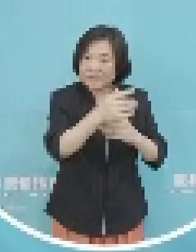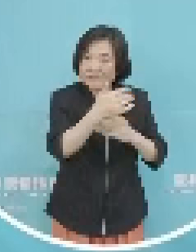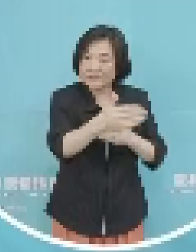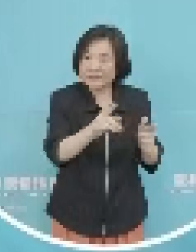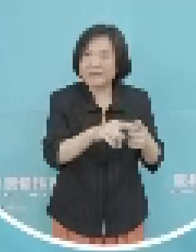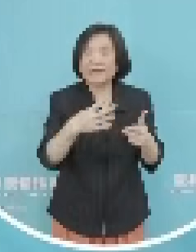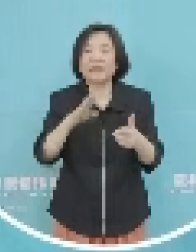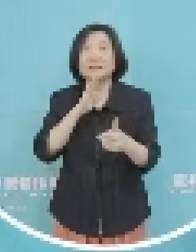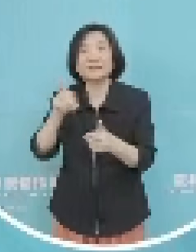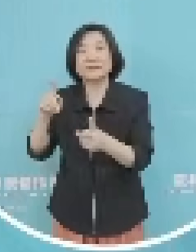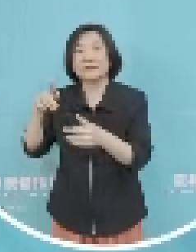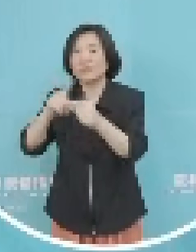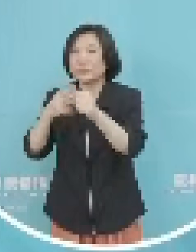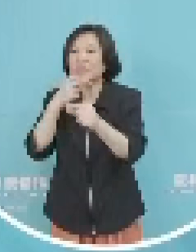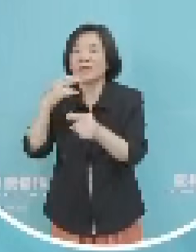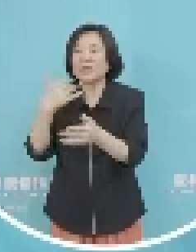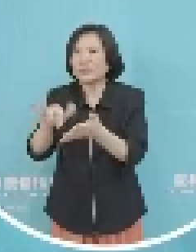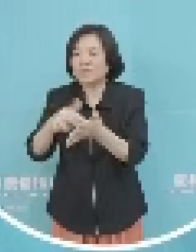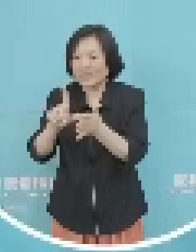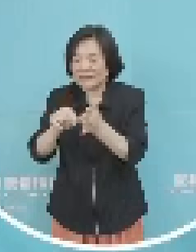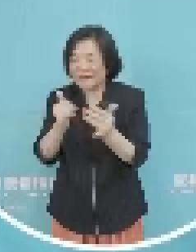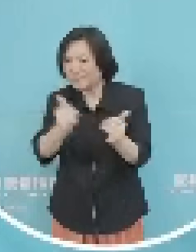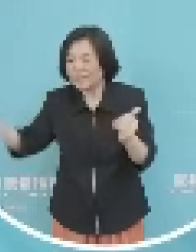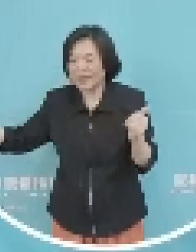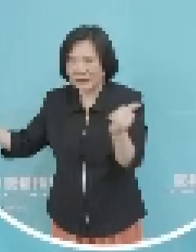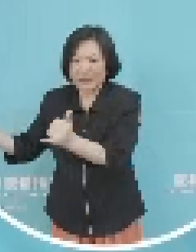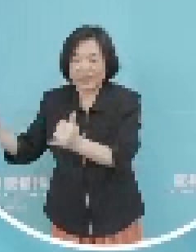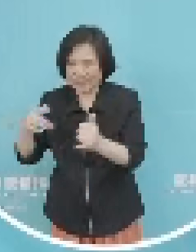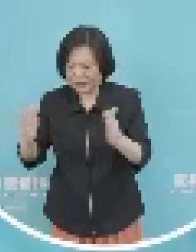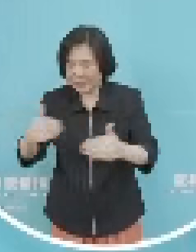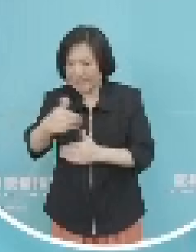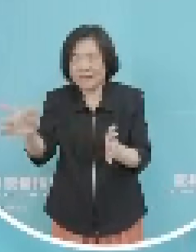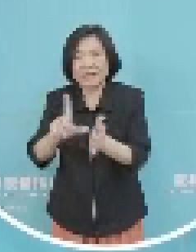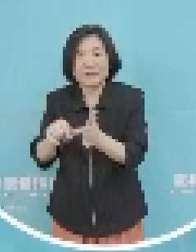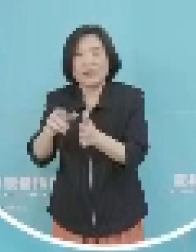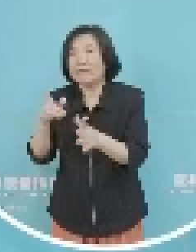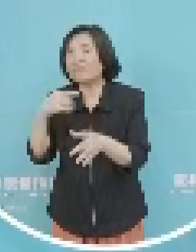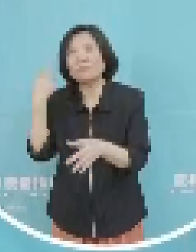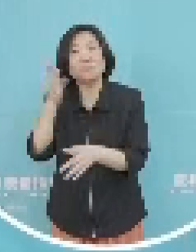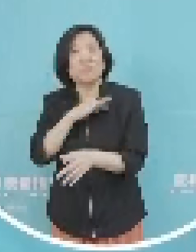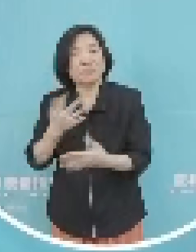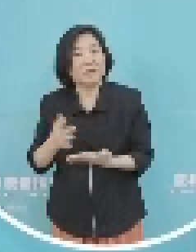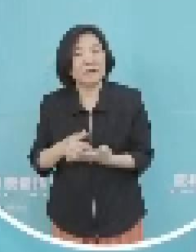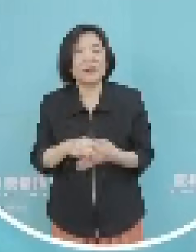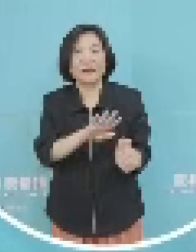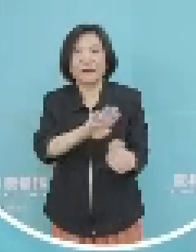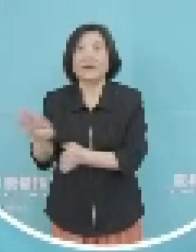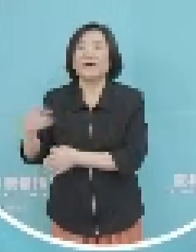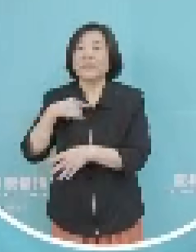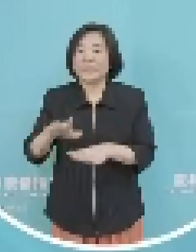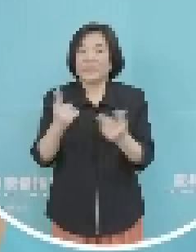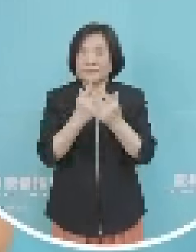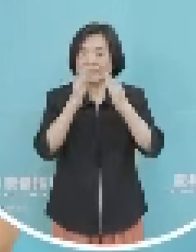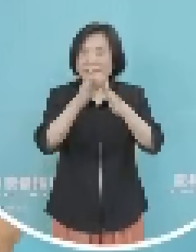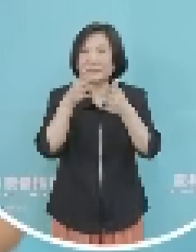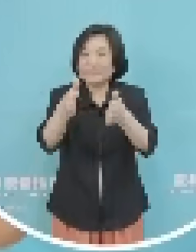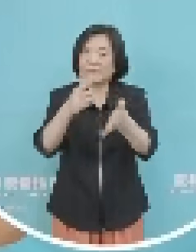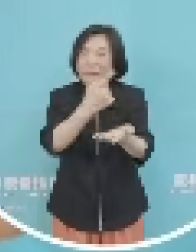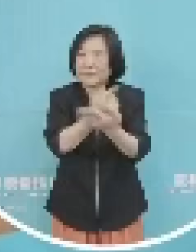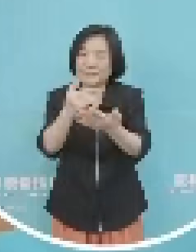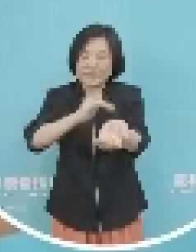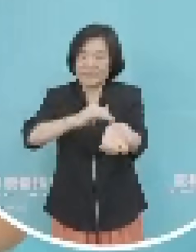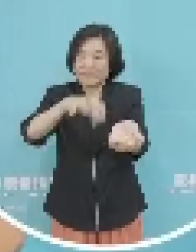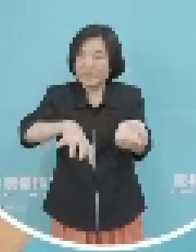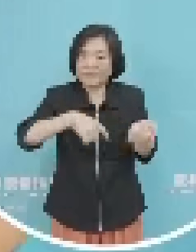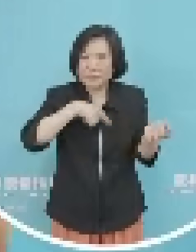到转床的时间吗？ 台北市的病床哦，是因为我们实际跟每一个医院哦去检查他们的